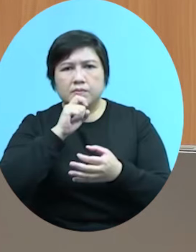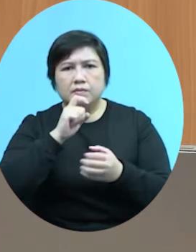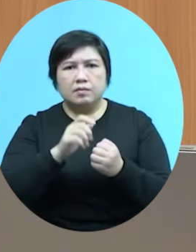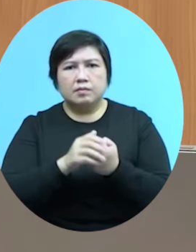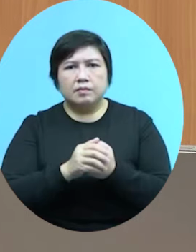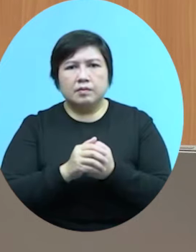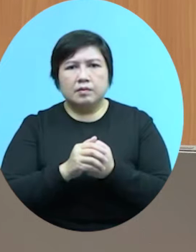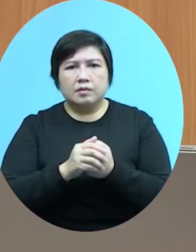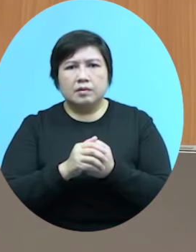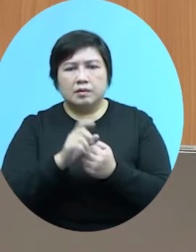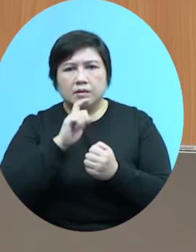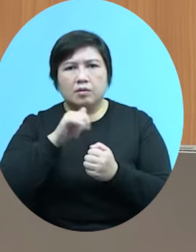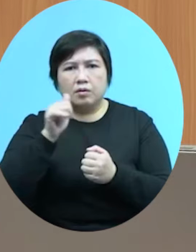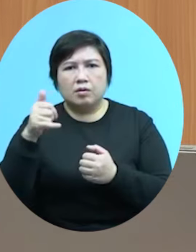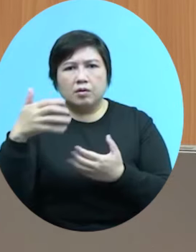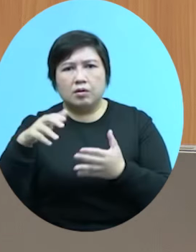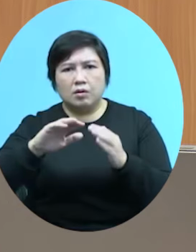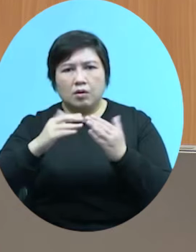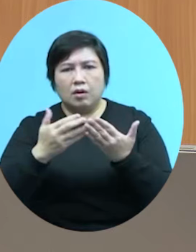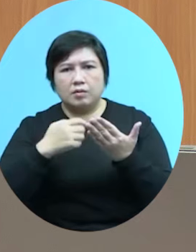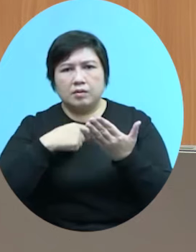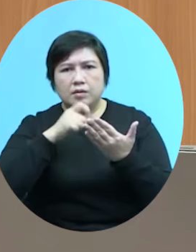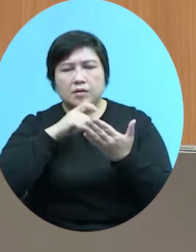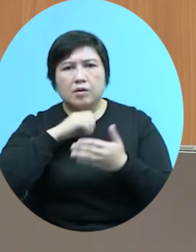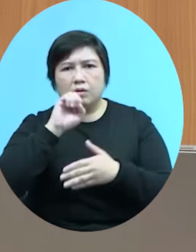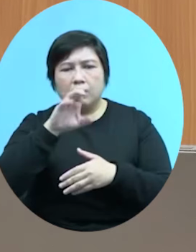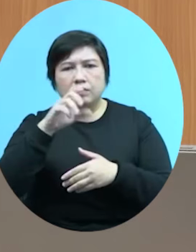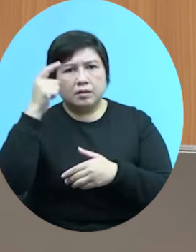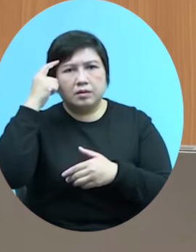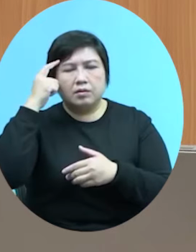也有去過學校那些我就會說出來